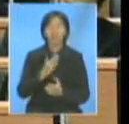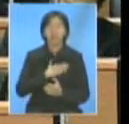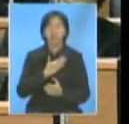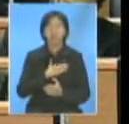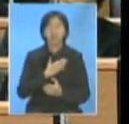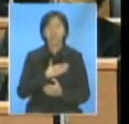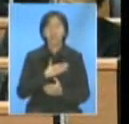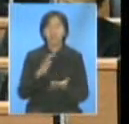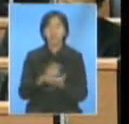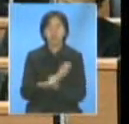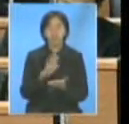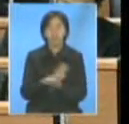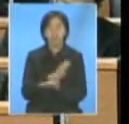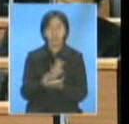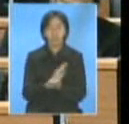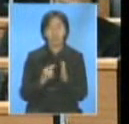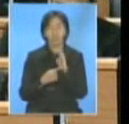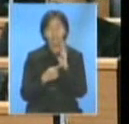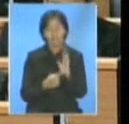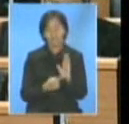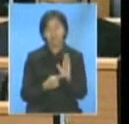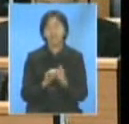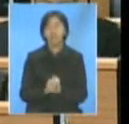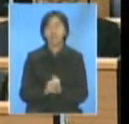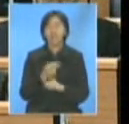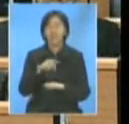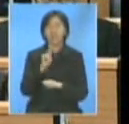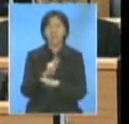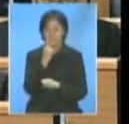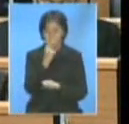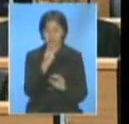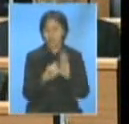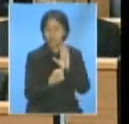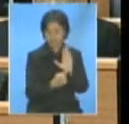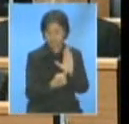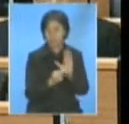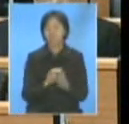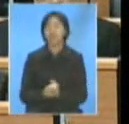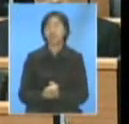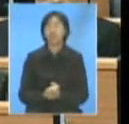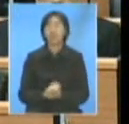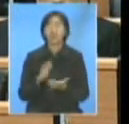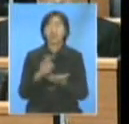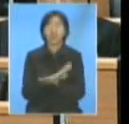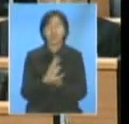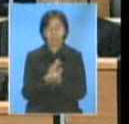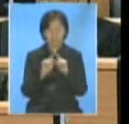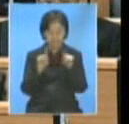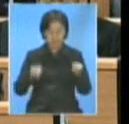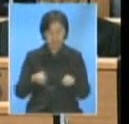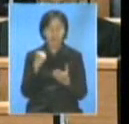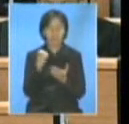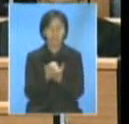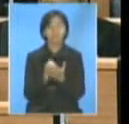ติดตามผมขอเอกสารให้ท่านประธานดูขอเอกสารโฉนดที่ดินน